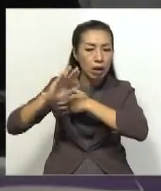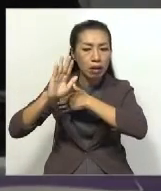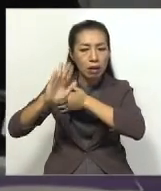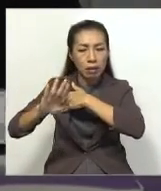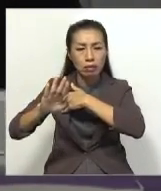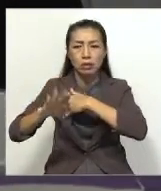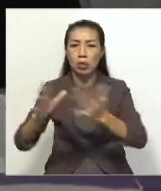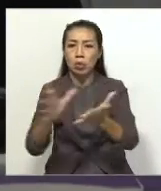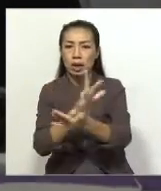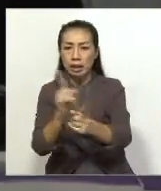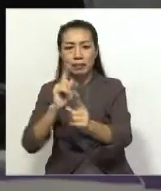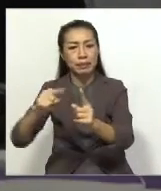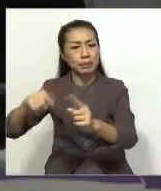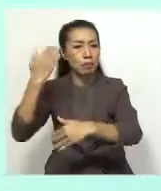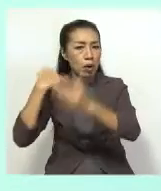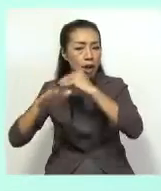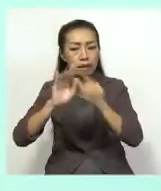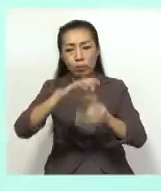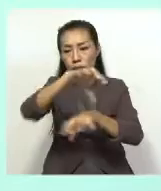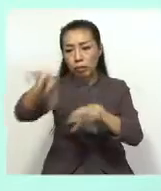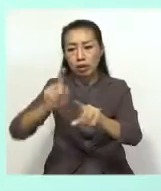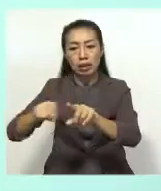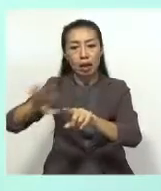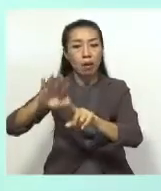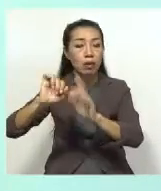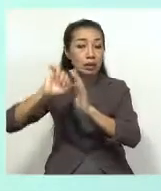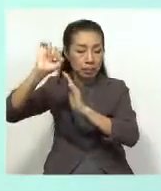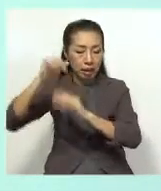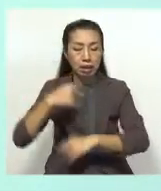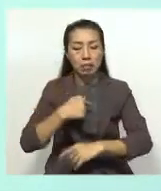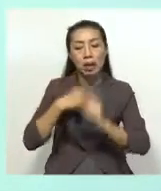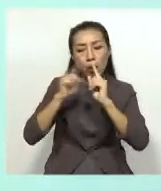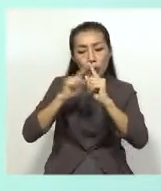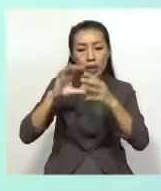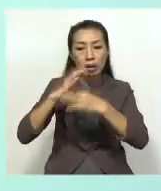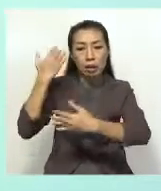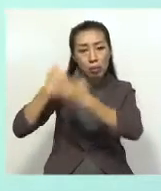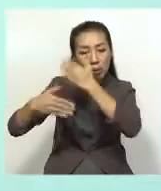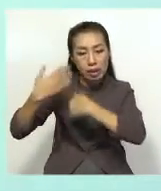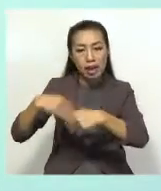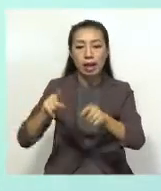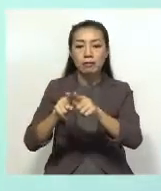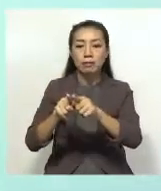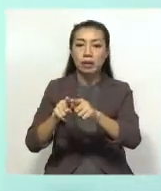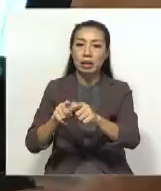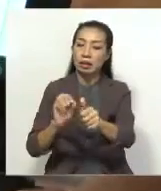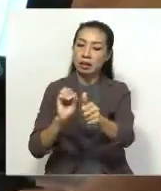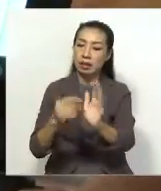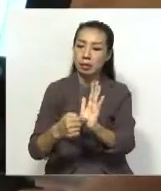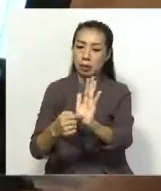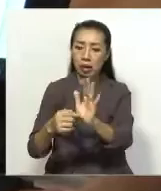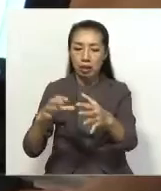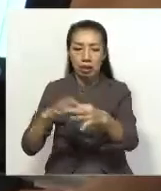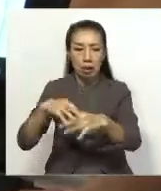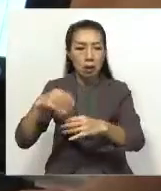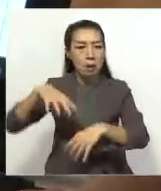์และวัฒนธรมเมองเชียงให่ มกหาลือข้อคดเห็นดานประวติศาสต์และการนำเสนอเมืองโบราณ สีเทพเป็มร